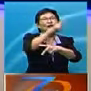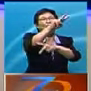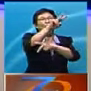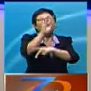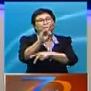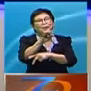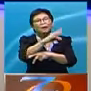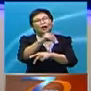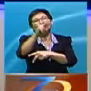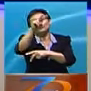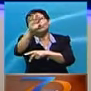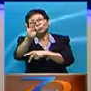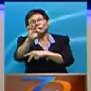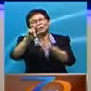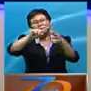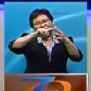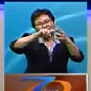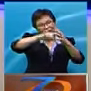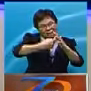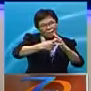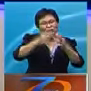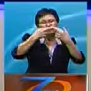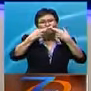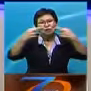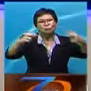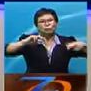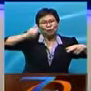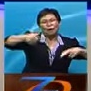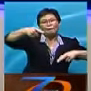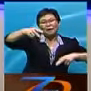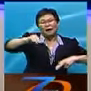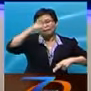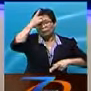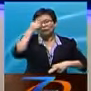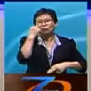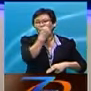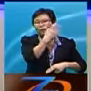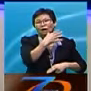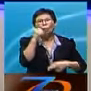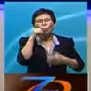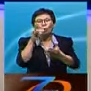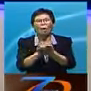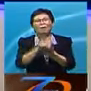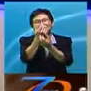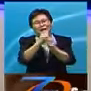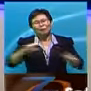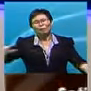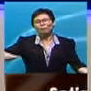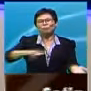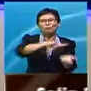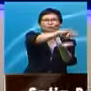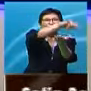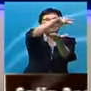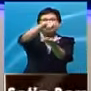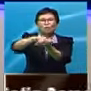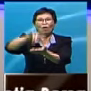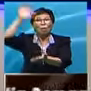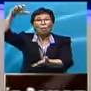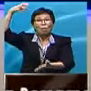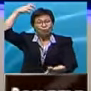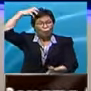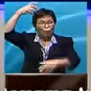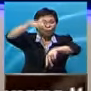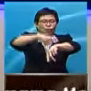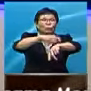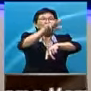29 bermula secara rasmi esok. Perdana Menteri Datuk Seri Najib Tun Razak dan isteri selamat tiba di lapangan terbang Watai Vientiane